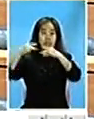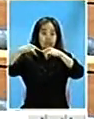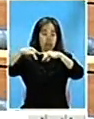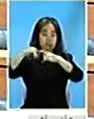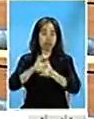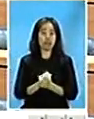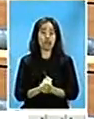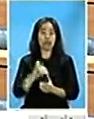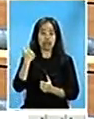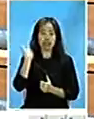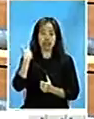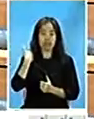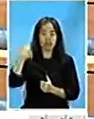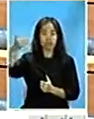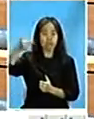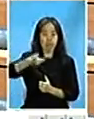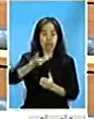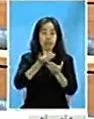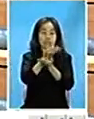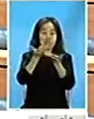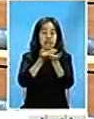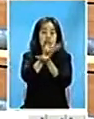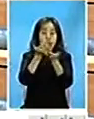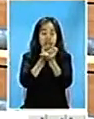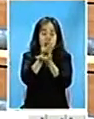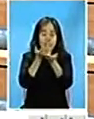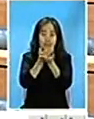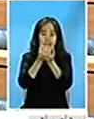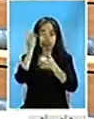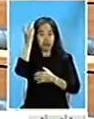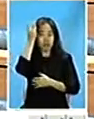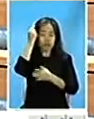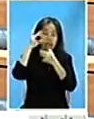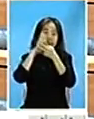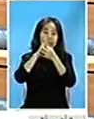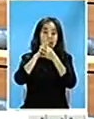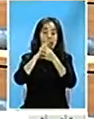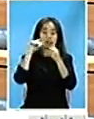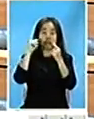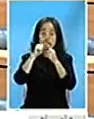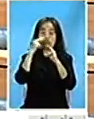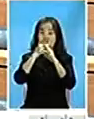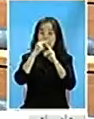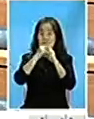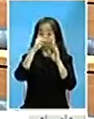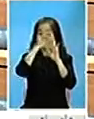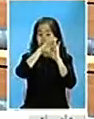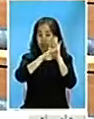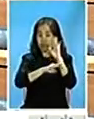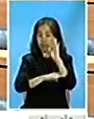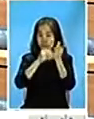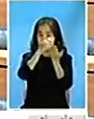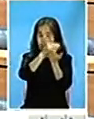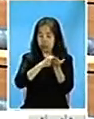าขอหารือและขอความตกลงจากท่านประธานกรณีที่จะส่งรายชื่อผู้อภิปร